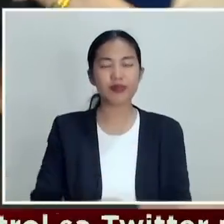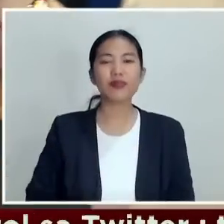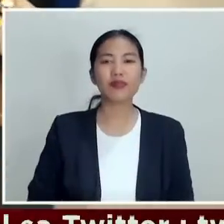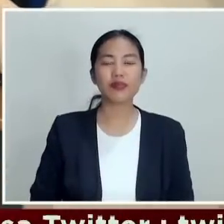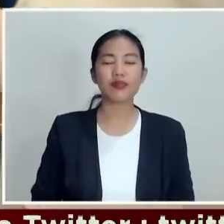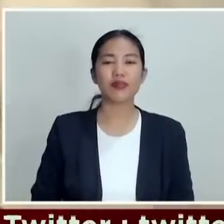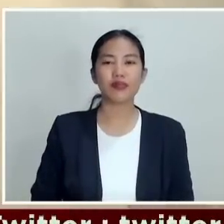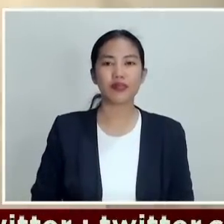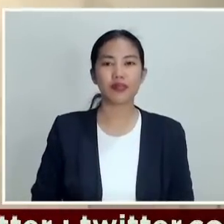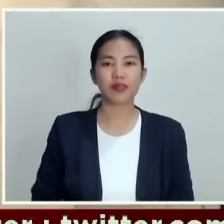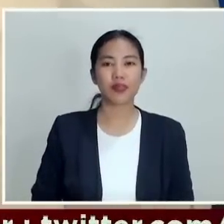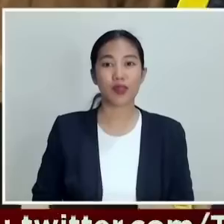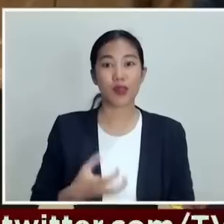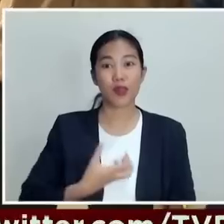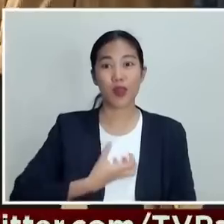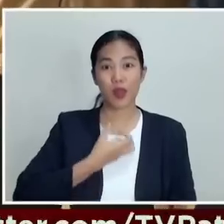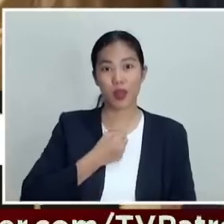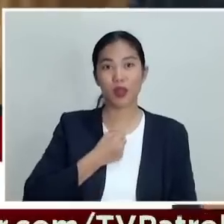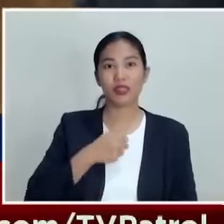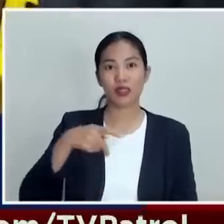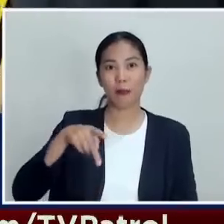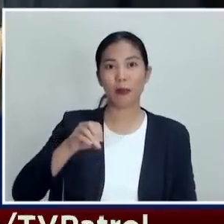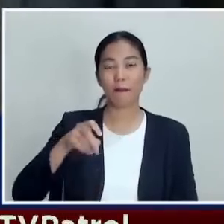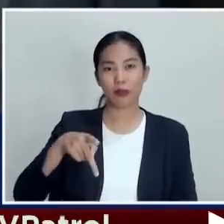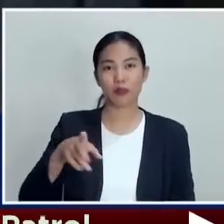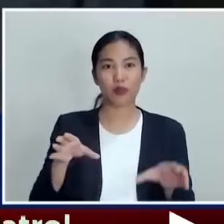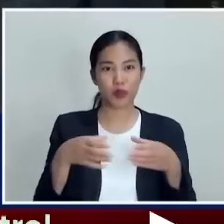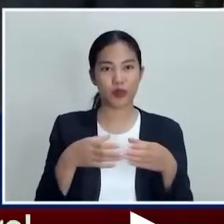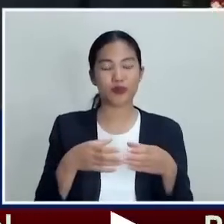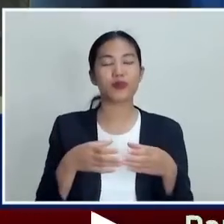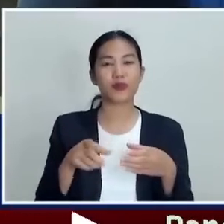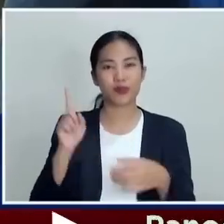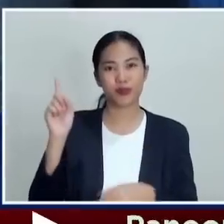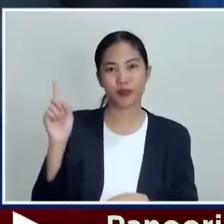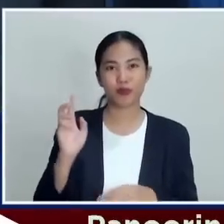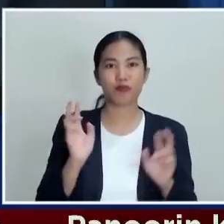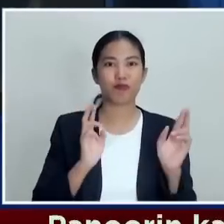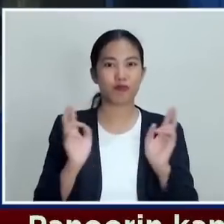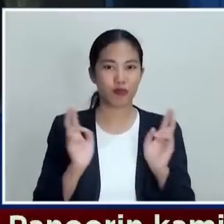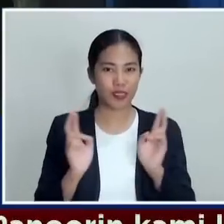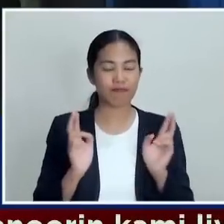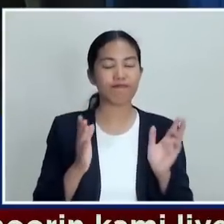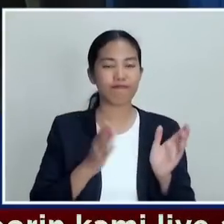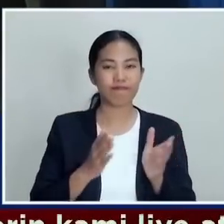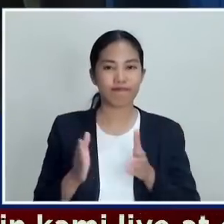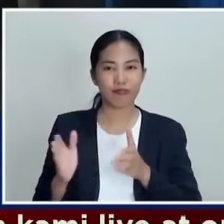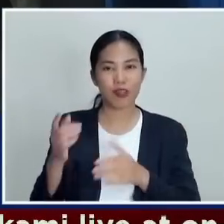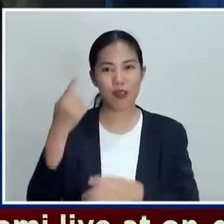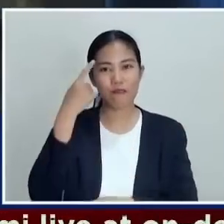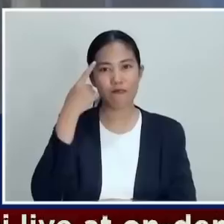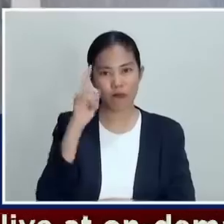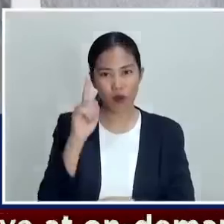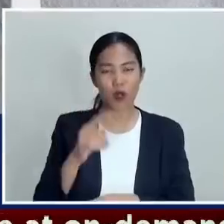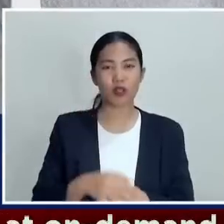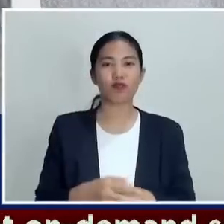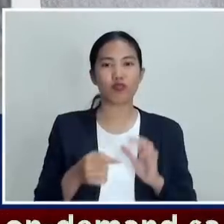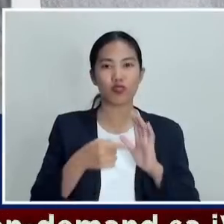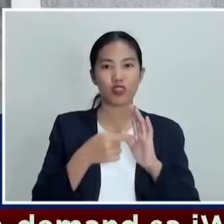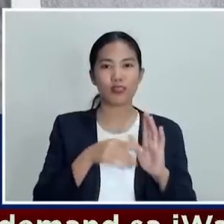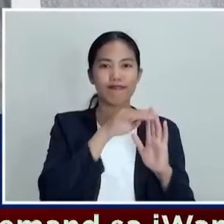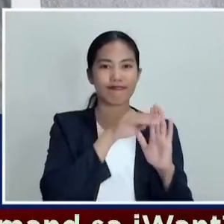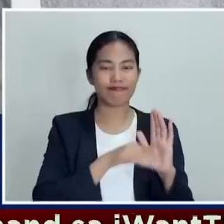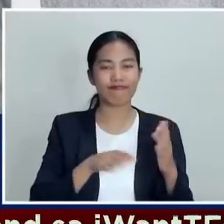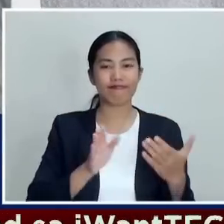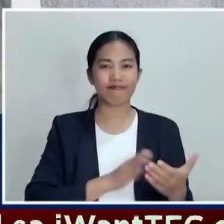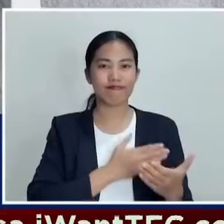sariling atin dahil puspusa na rin ang paghahanda ng BGYO para sa launch ng kanilang sophomore album. Looking forward